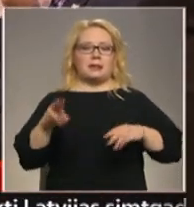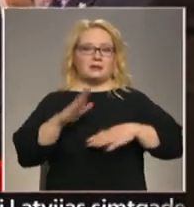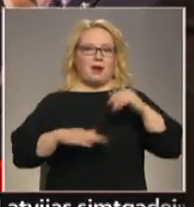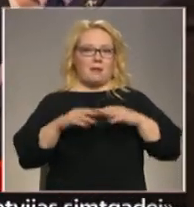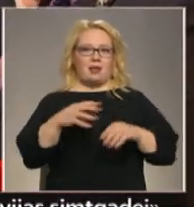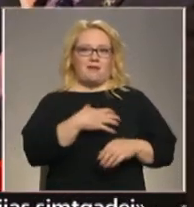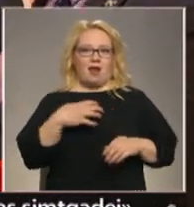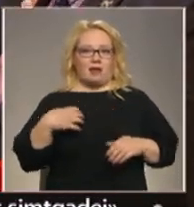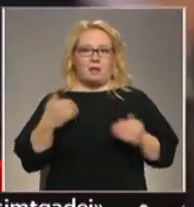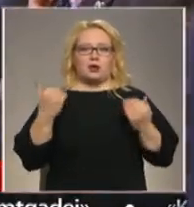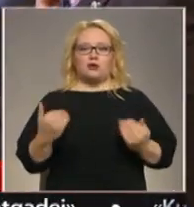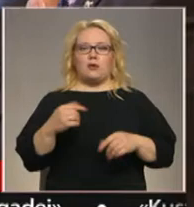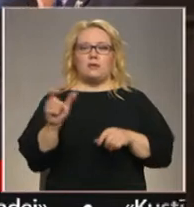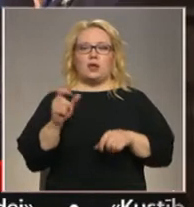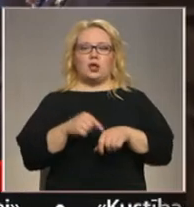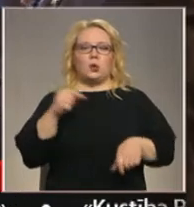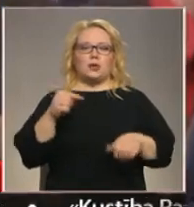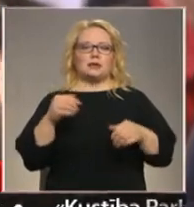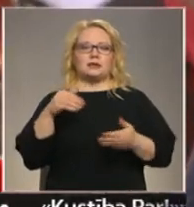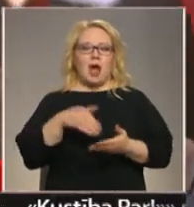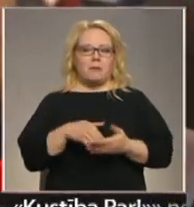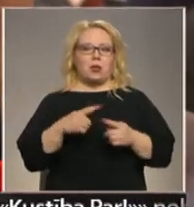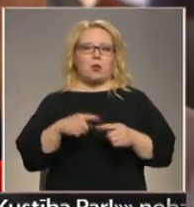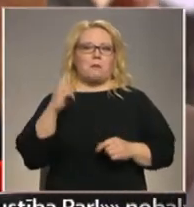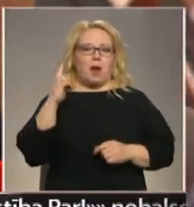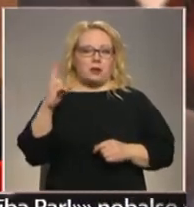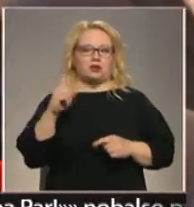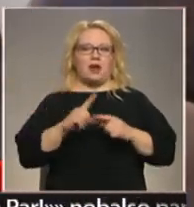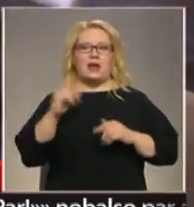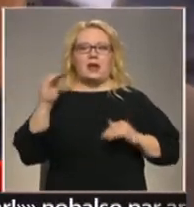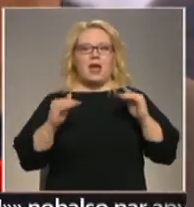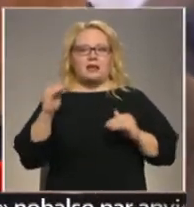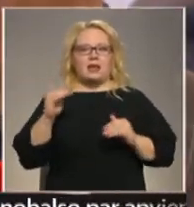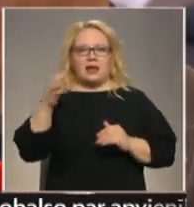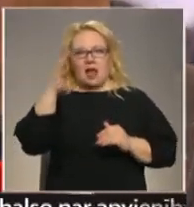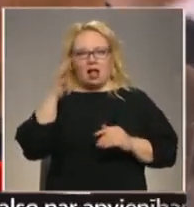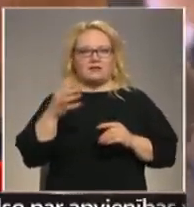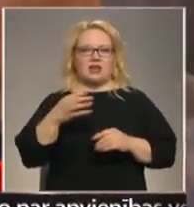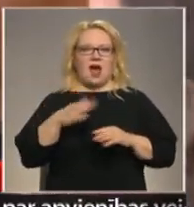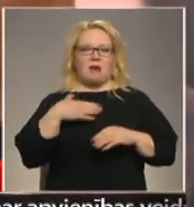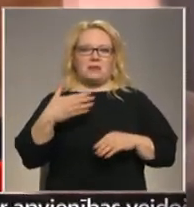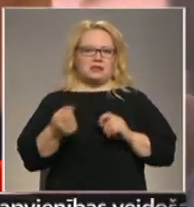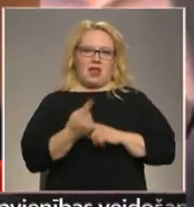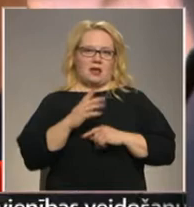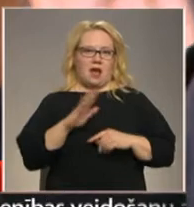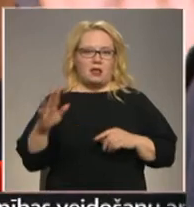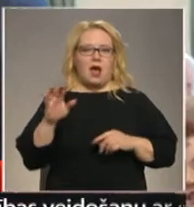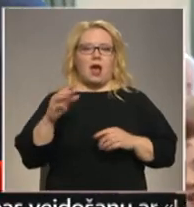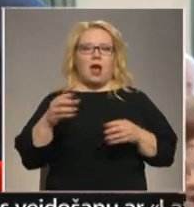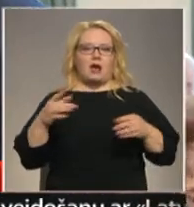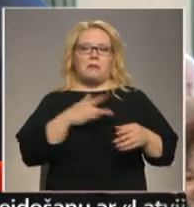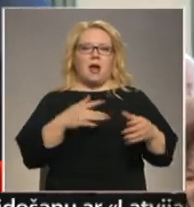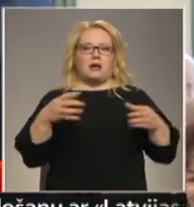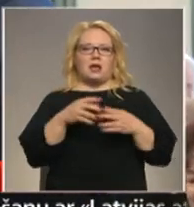valdībā, šobrīd jūtas stabili un pārliecinoši. Arī reitingi nerada lielas galvas sāpes. Apvienības popularitāte